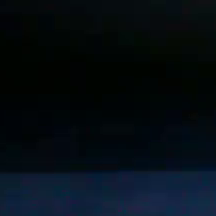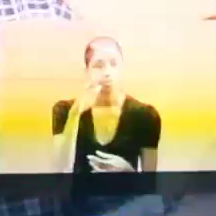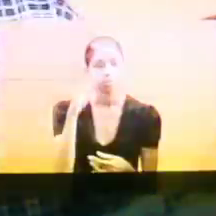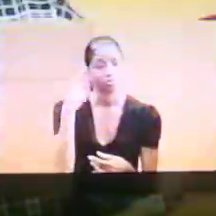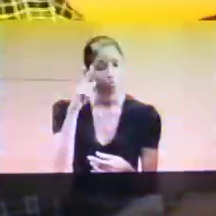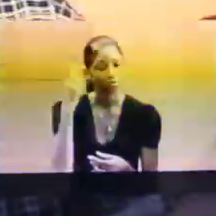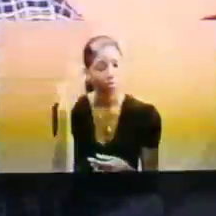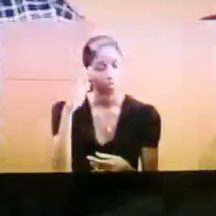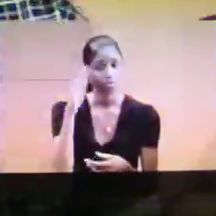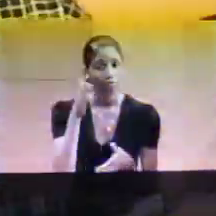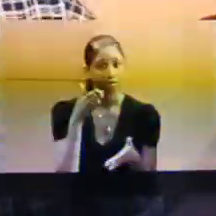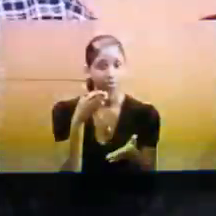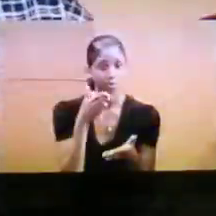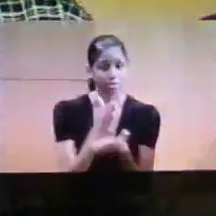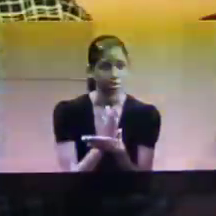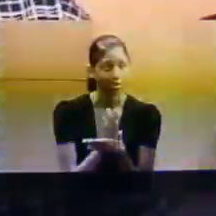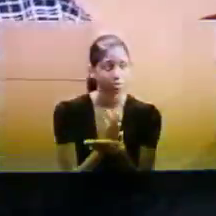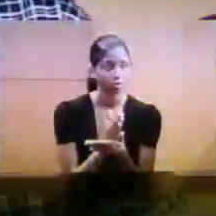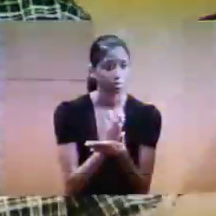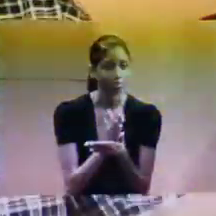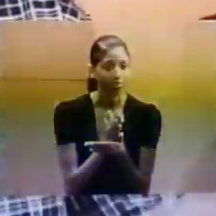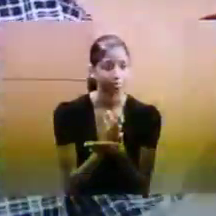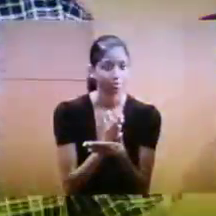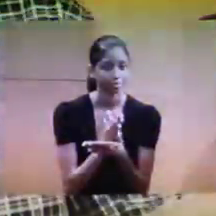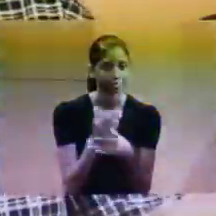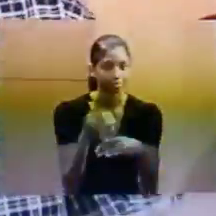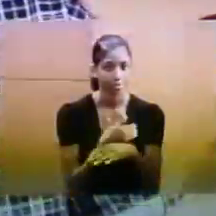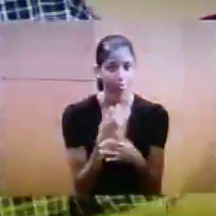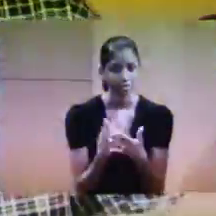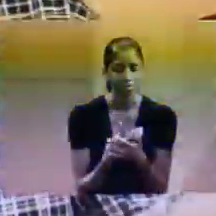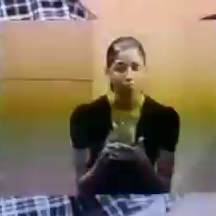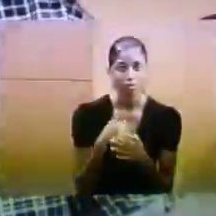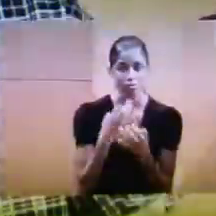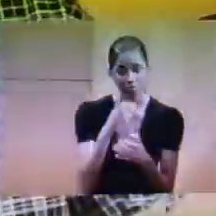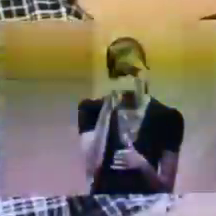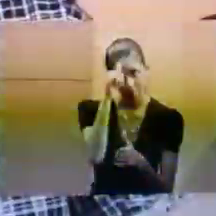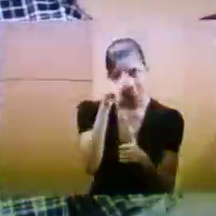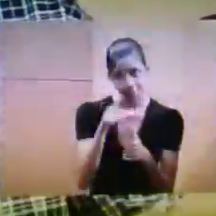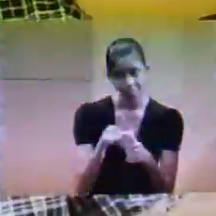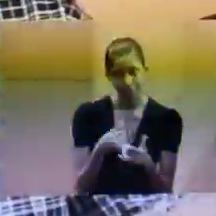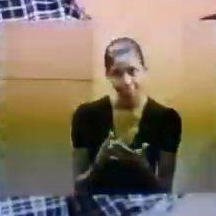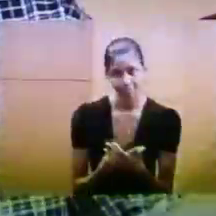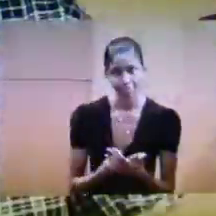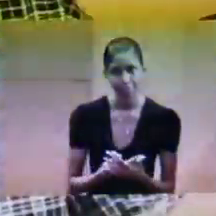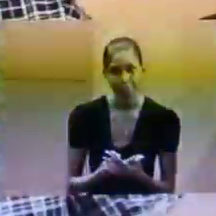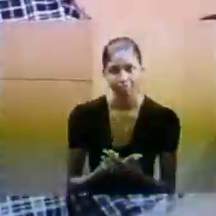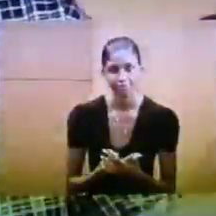qui ont fait l'objet d'une délibération. C'est la première chose. Je rappelle ça.